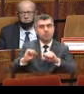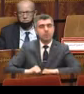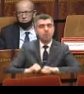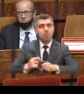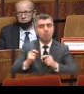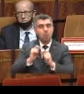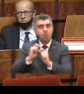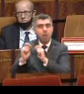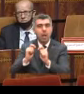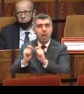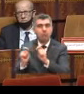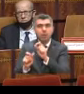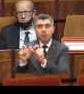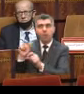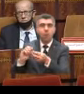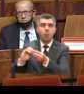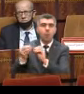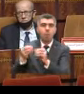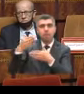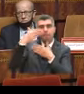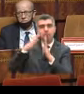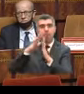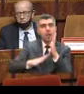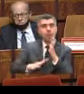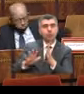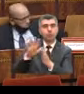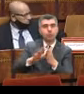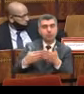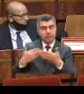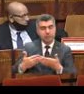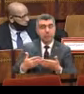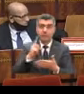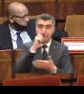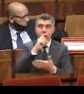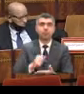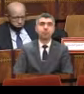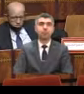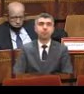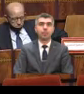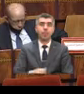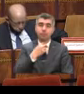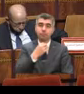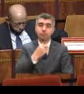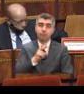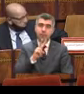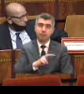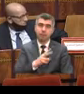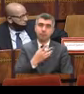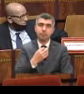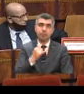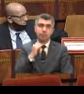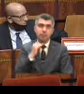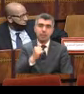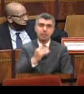ومناقشة هموم وانشغالات ومشاكل المغاربة، خاصة في هذه الظروف الدقيقة. فآسف سيد الوزير على استمرار هذا